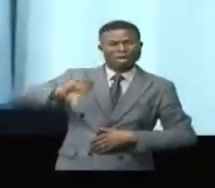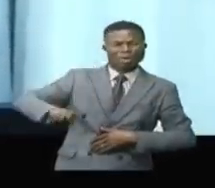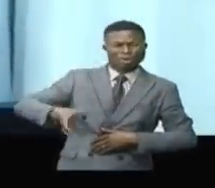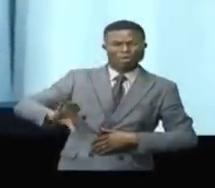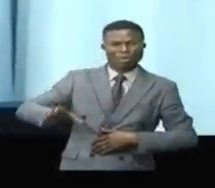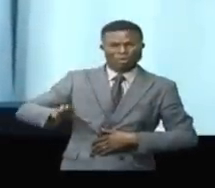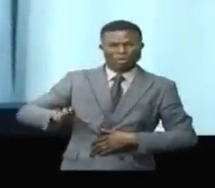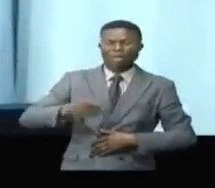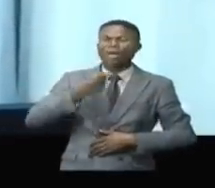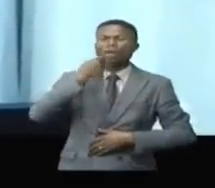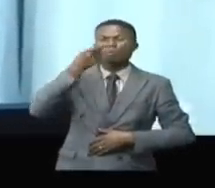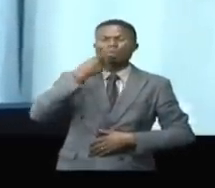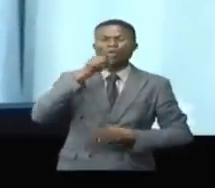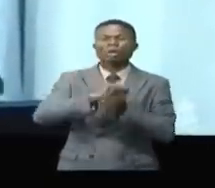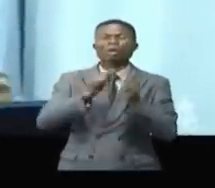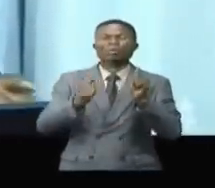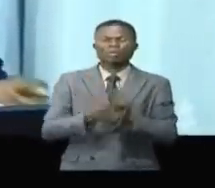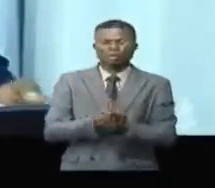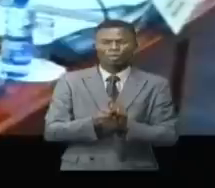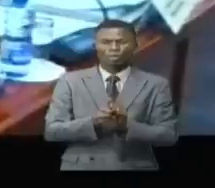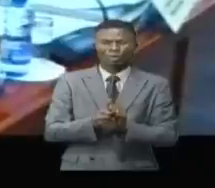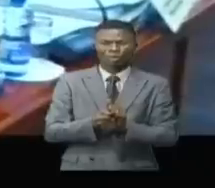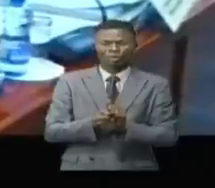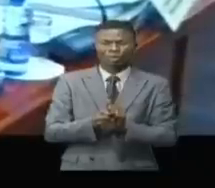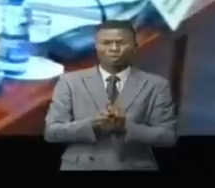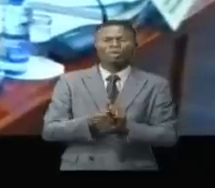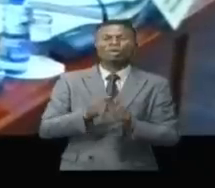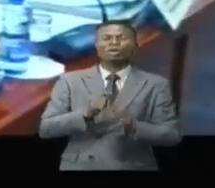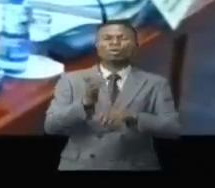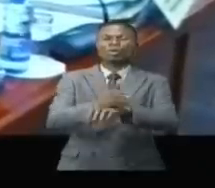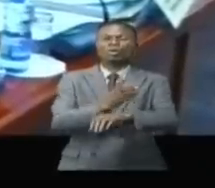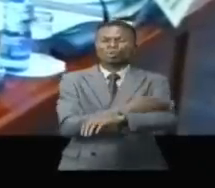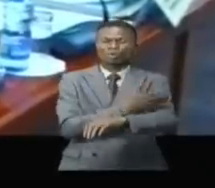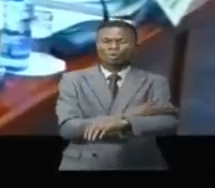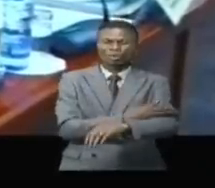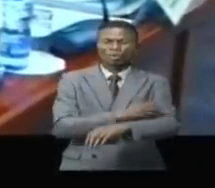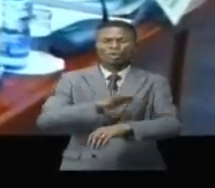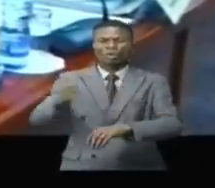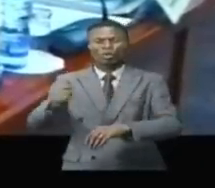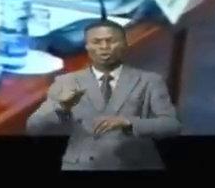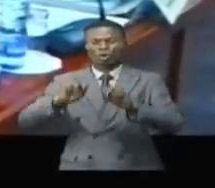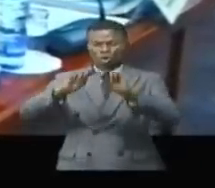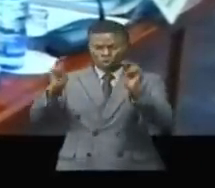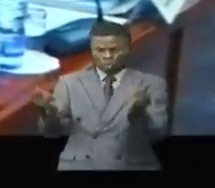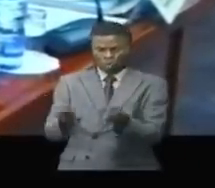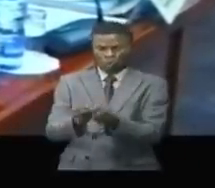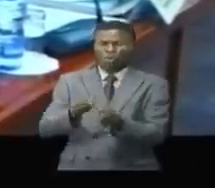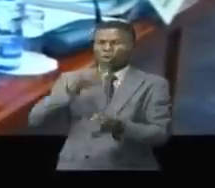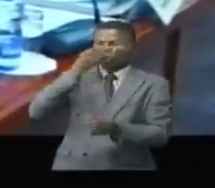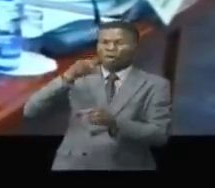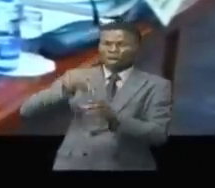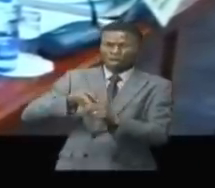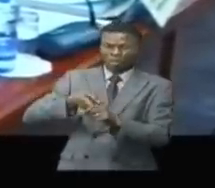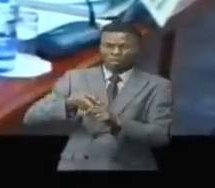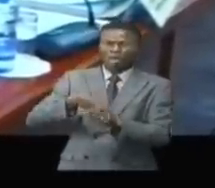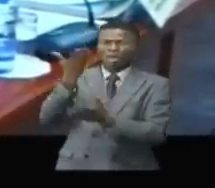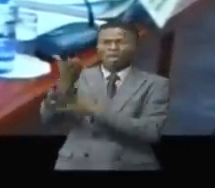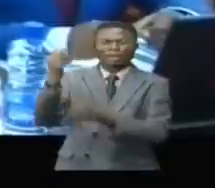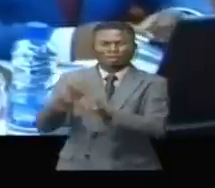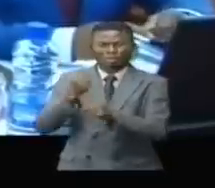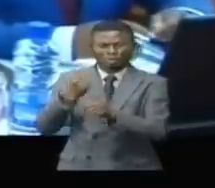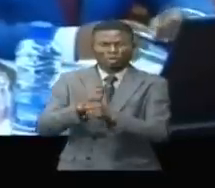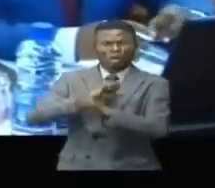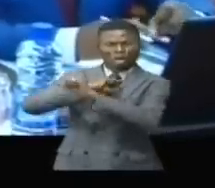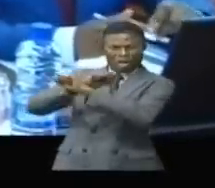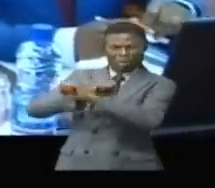a abordé la problématique du supposé chevauchement de certains blocs pétroliers mis en appel d'offres sur les aires protégées